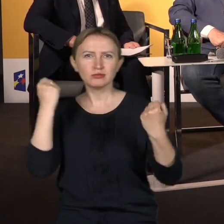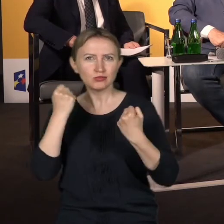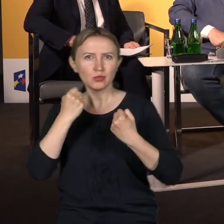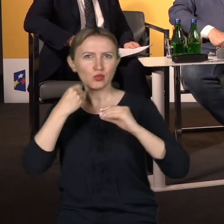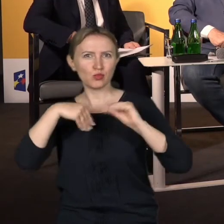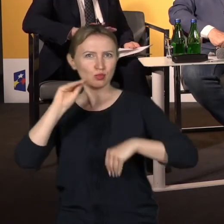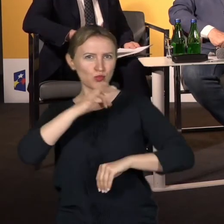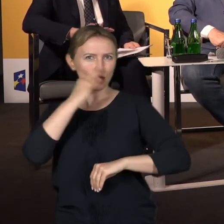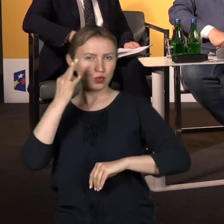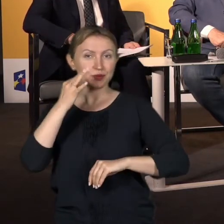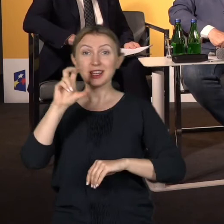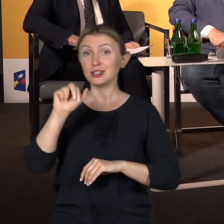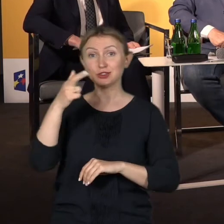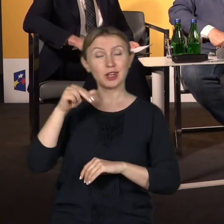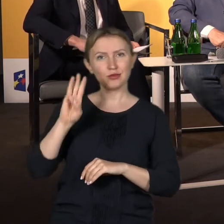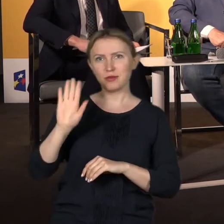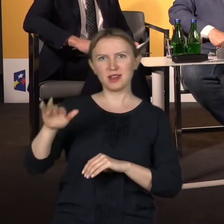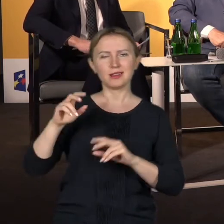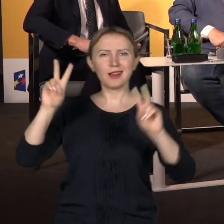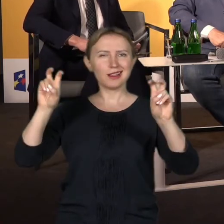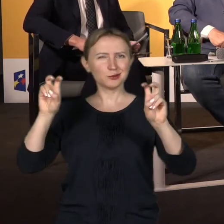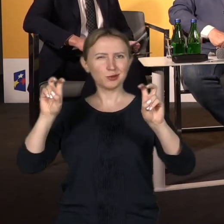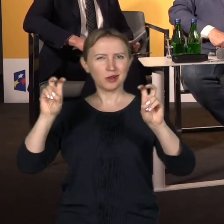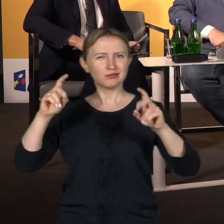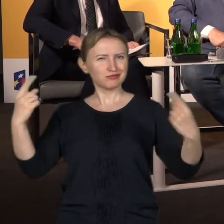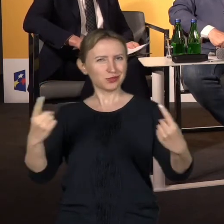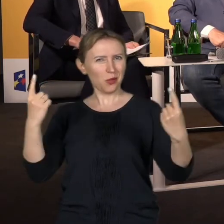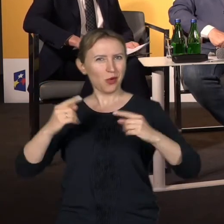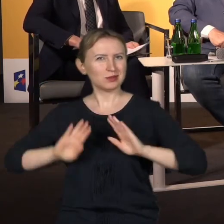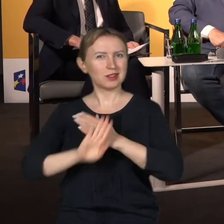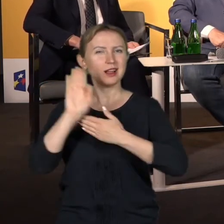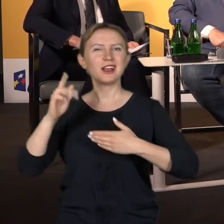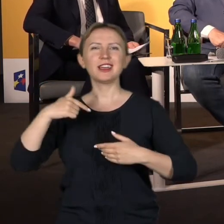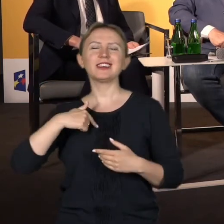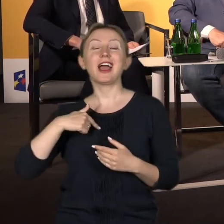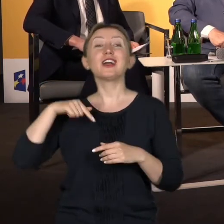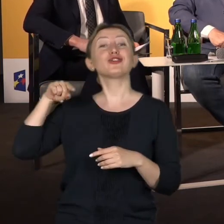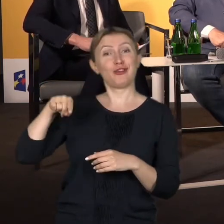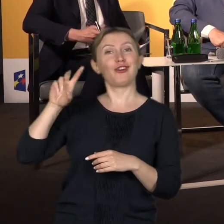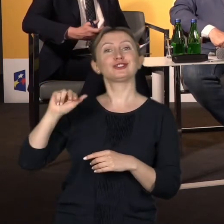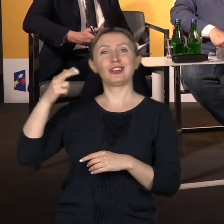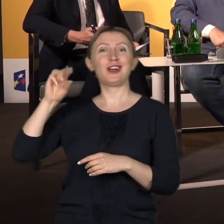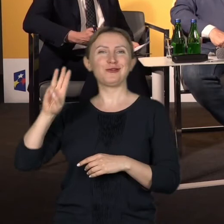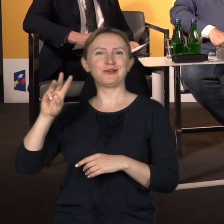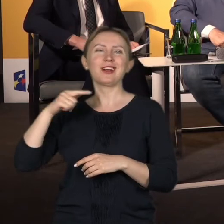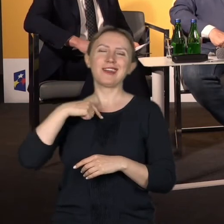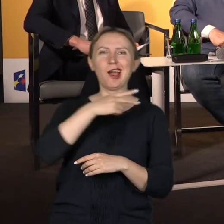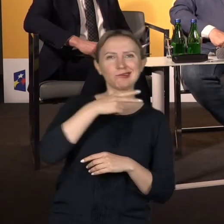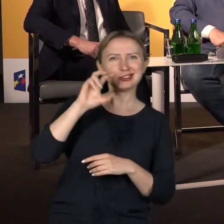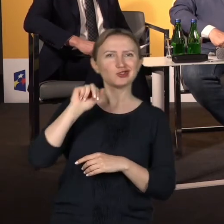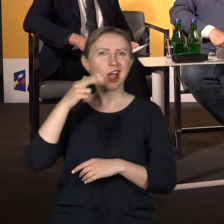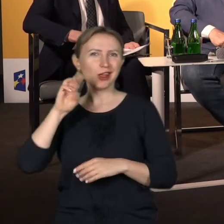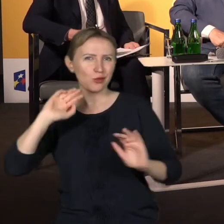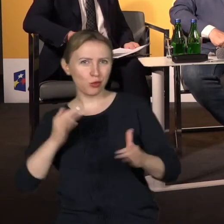silniejsze. Chrzanów posługuje się takim hasłem promocyjnym, ja to Chrzanów. Trochę